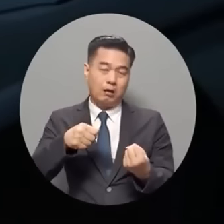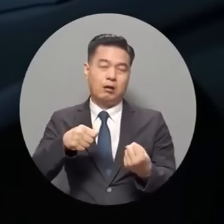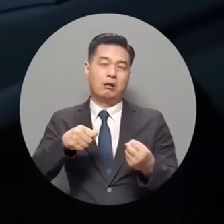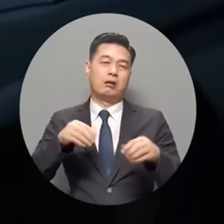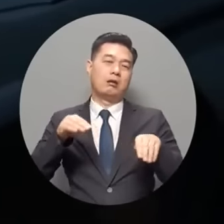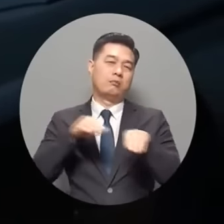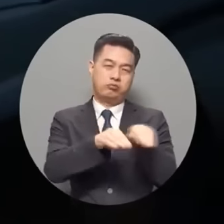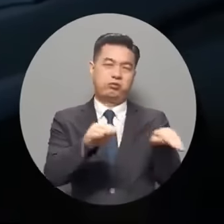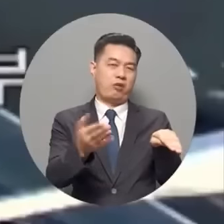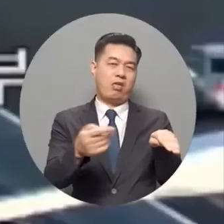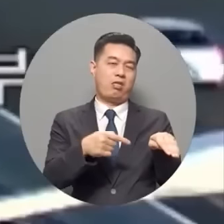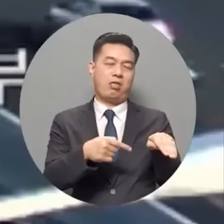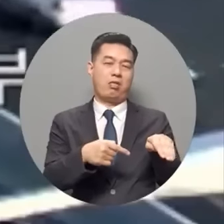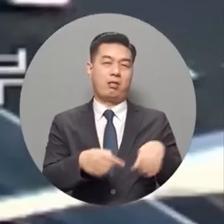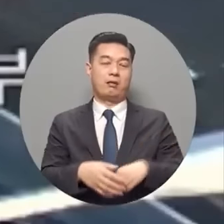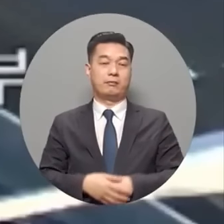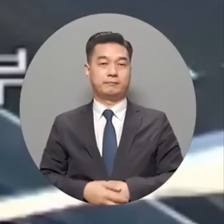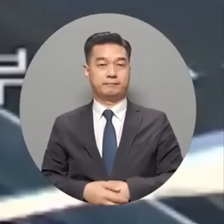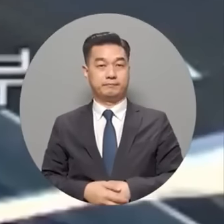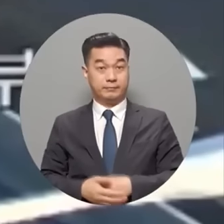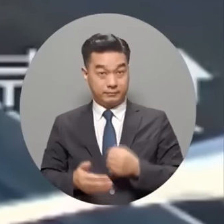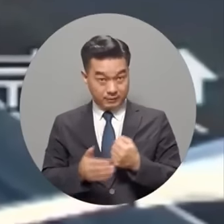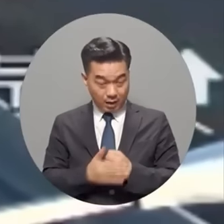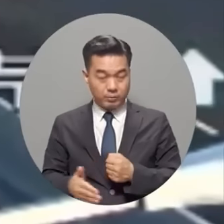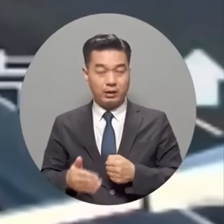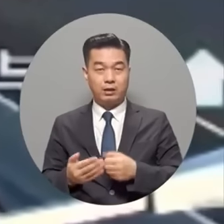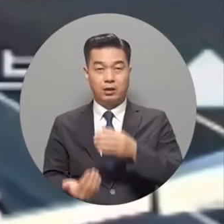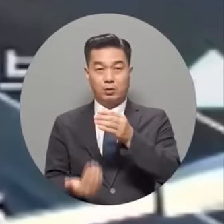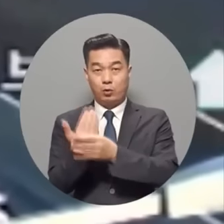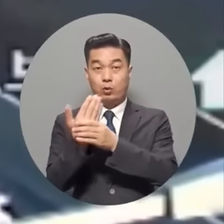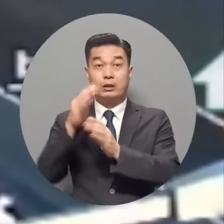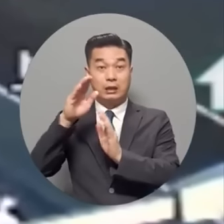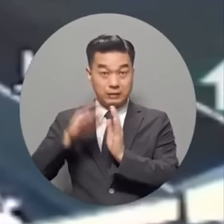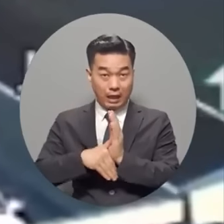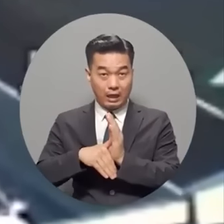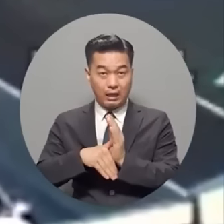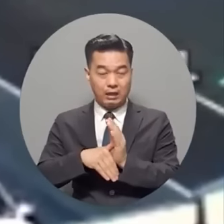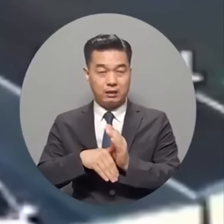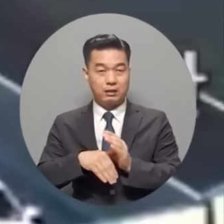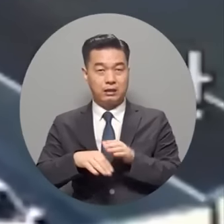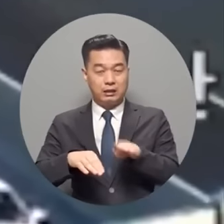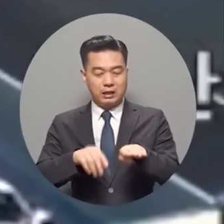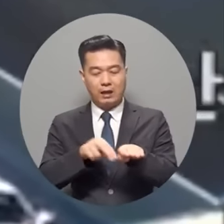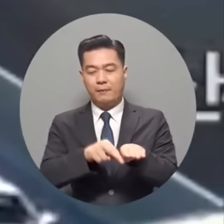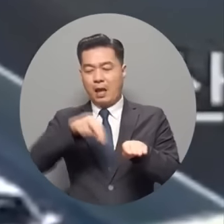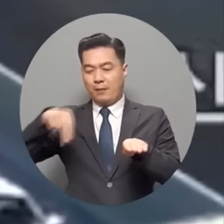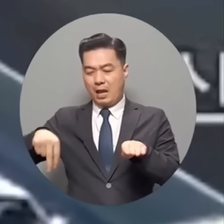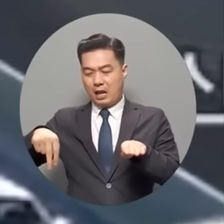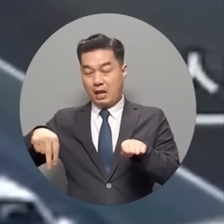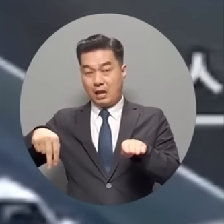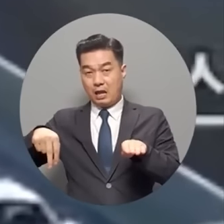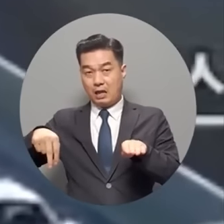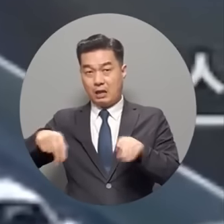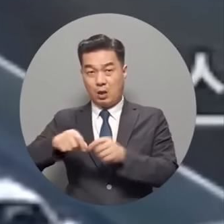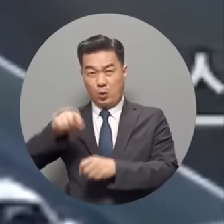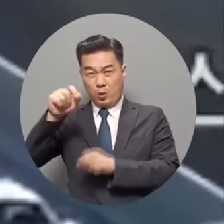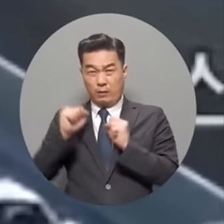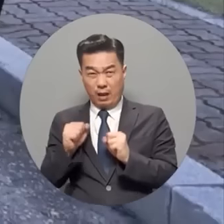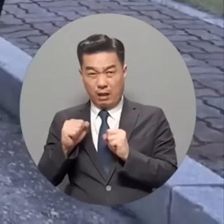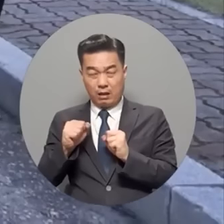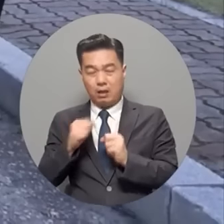들이받고 맙니다 따라서 교통 사고가 났을 때 차 밖으로 나와 현장에 오래 머무는 습관도 피해를